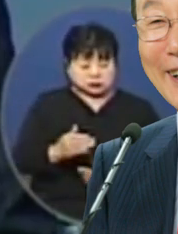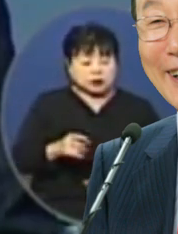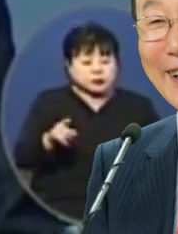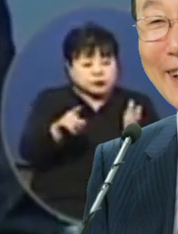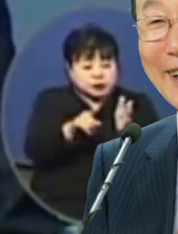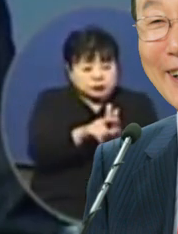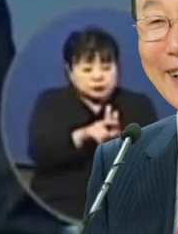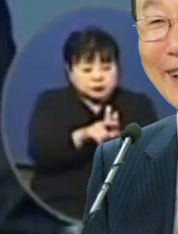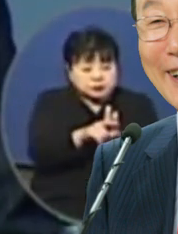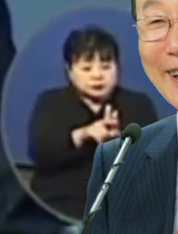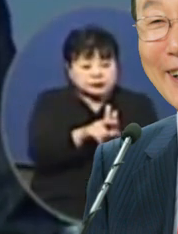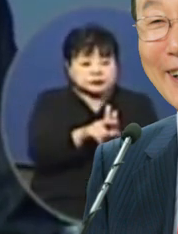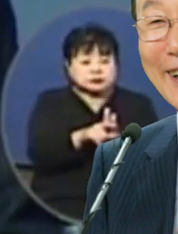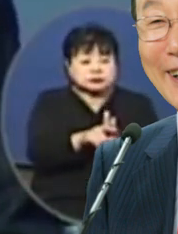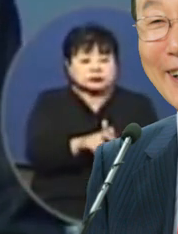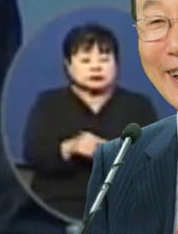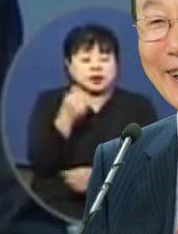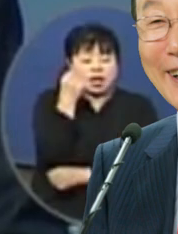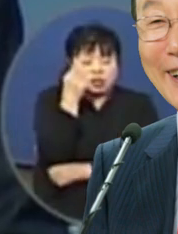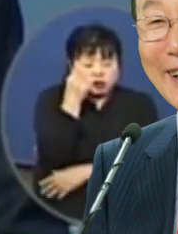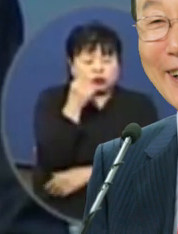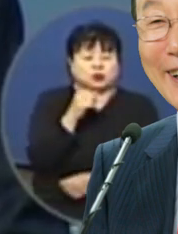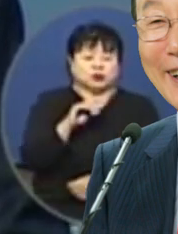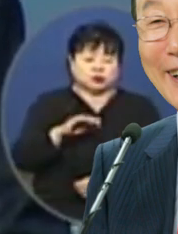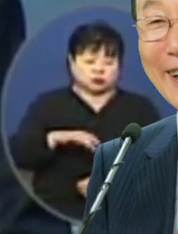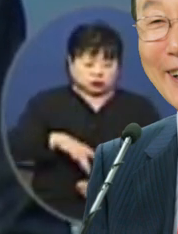신앙의 기초인 것입니다.